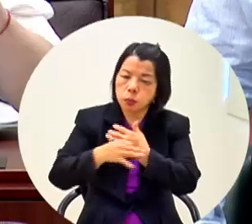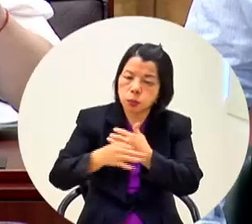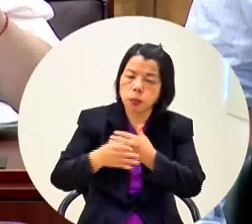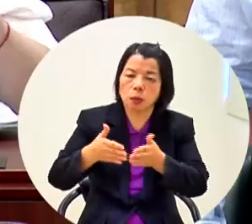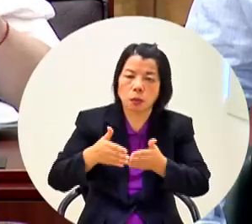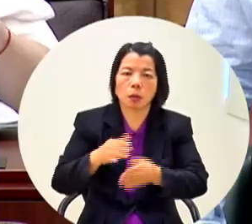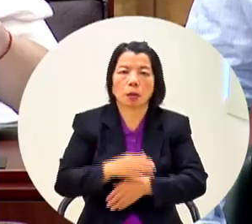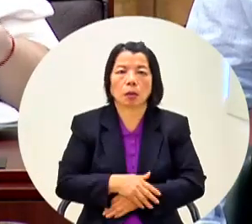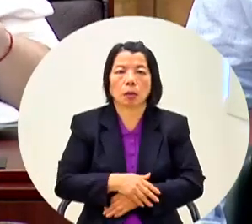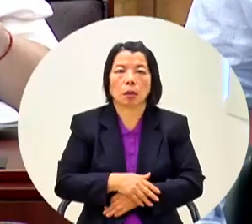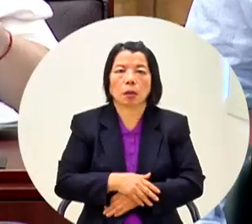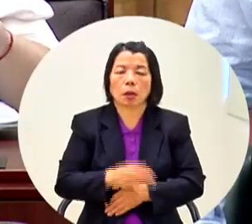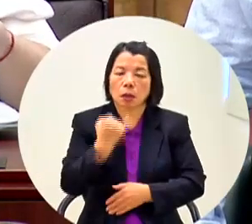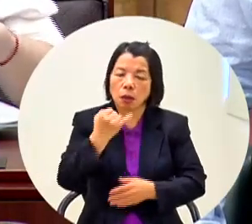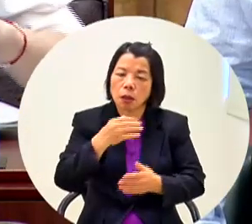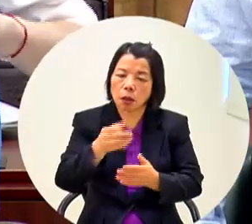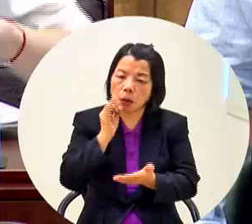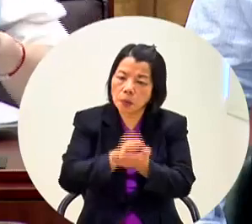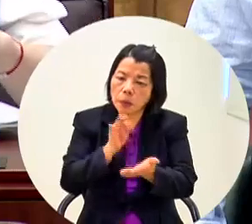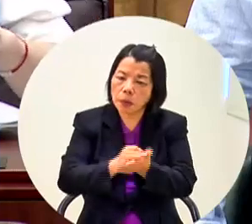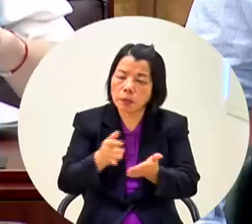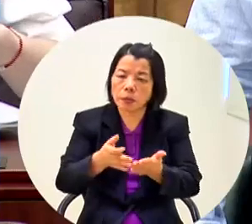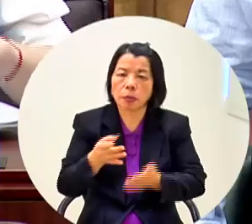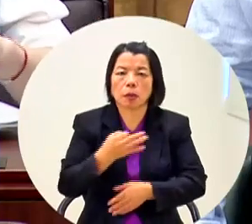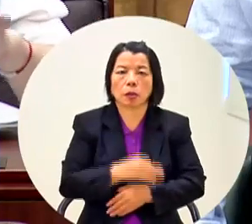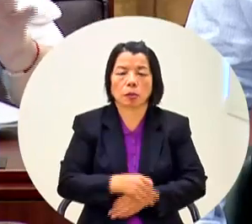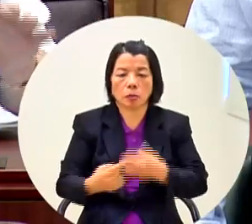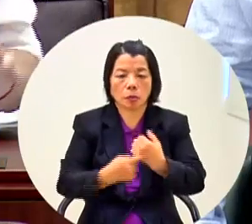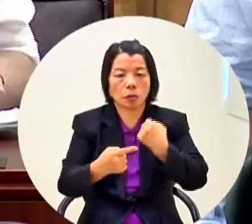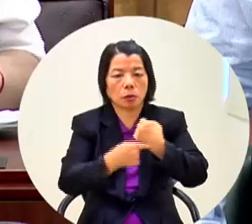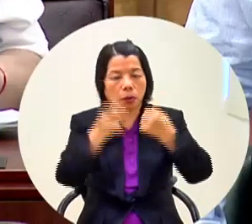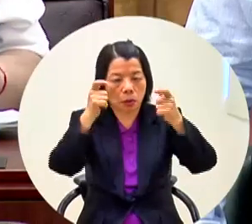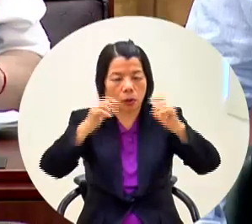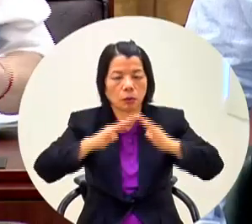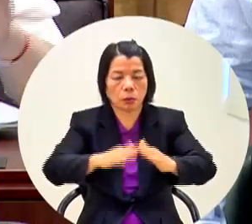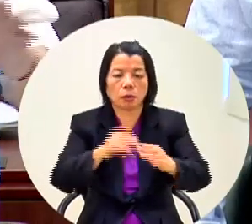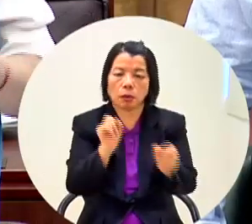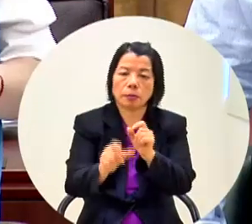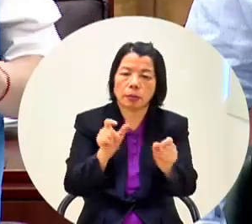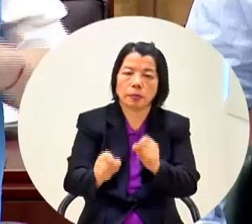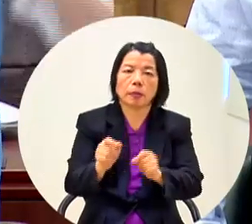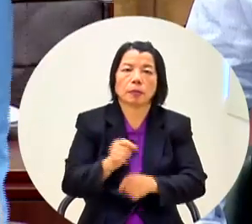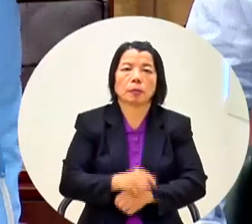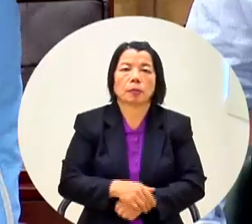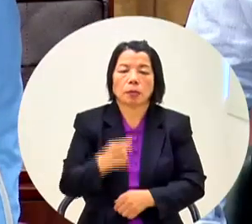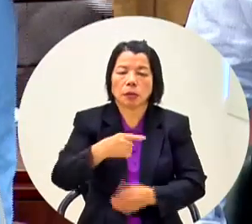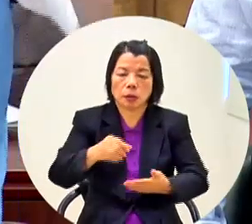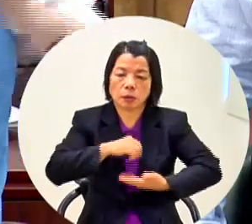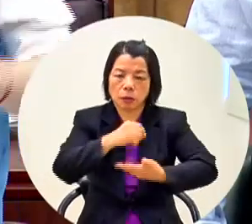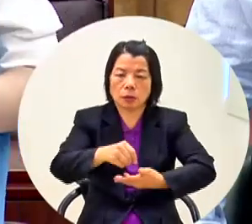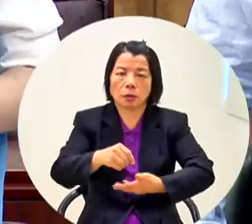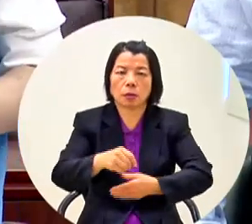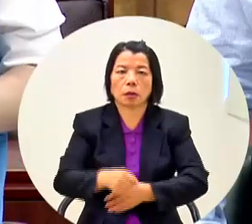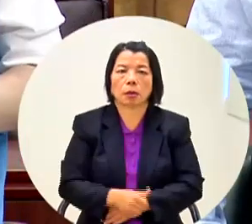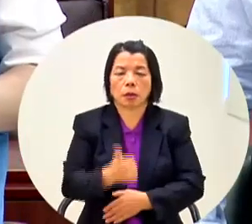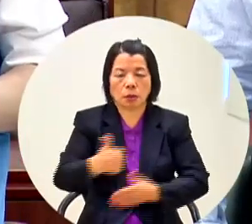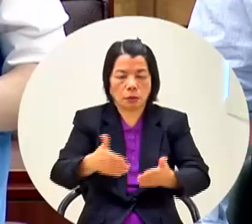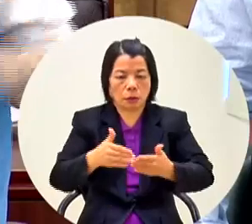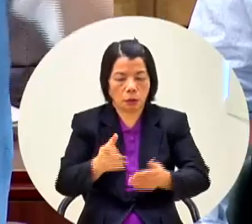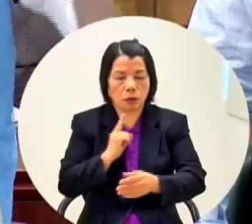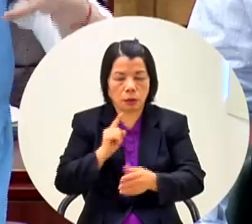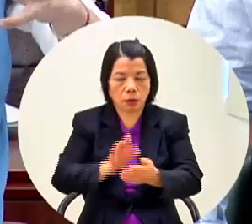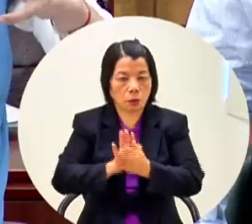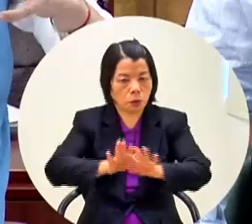有没有办法稍微低一点点的金额刺激我们高雄市的消费。你提出这个是一个非常前瞻性的一个思